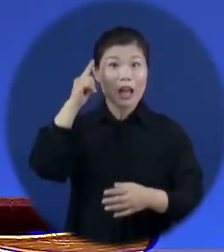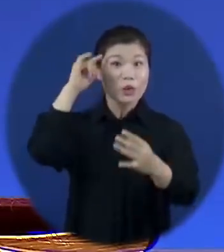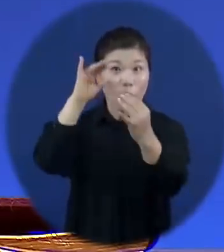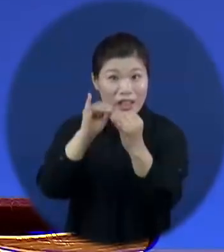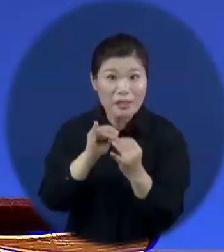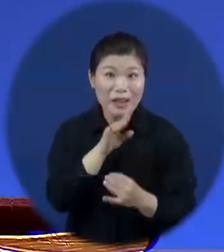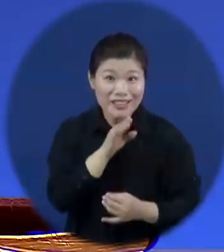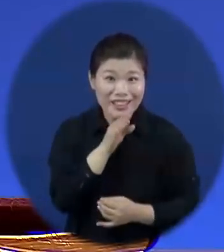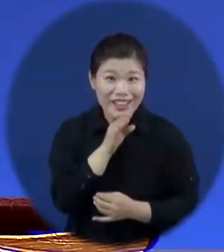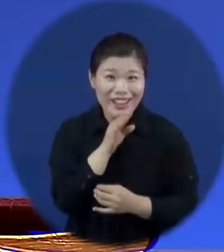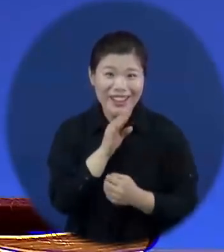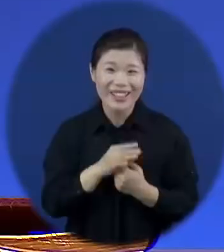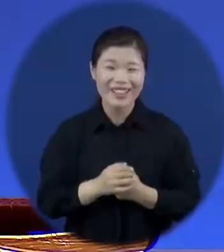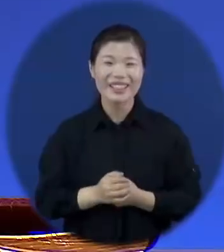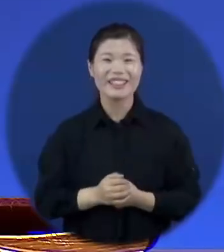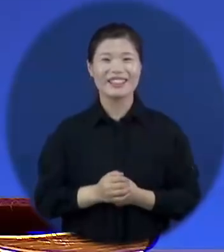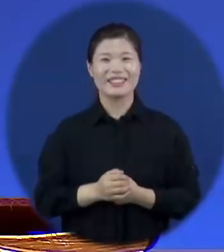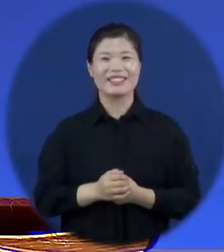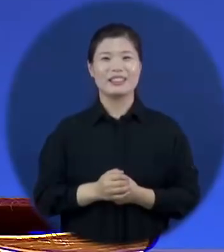동의하십니까?